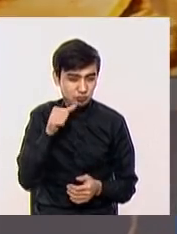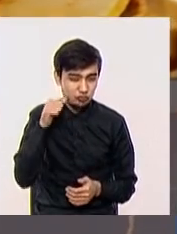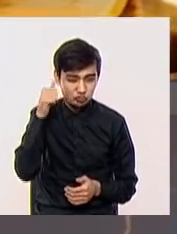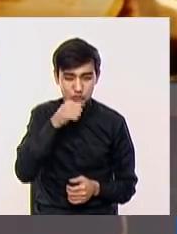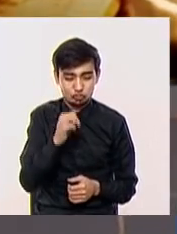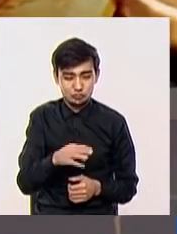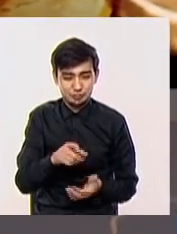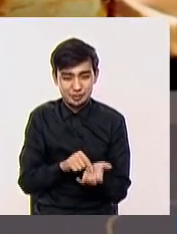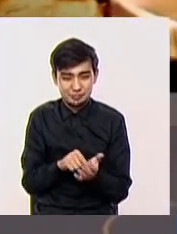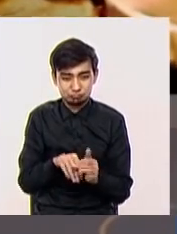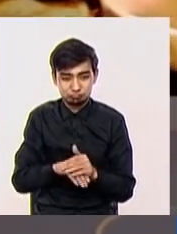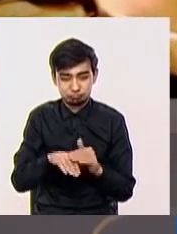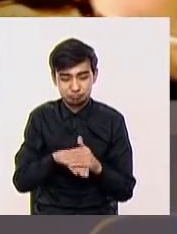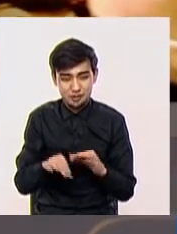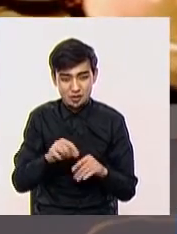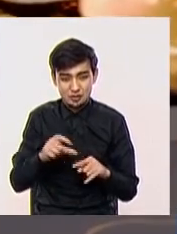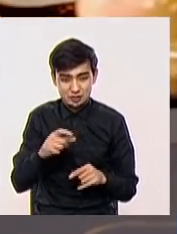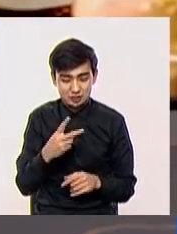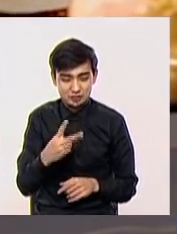пенсионных активов составила всего